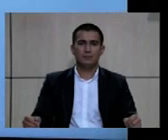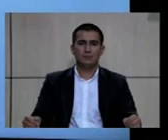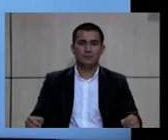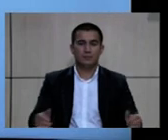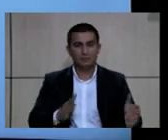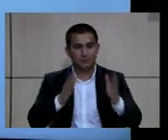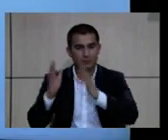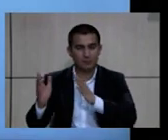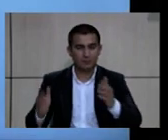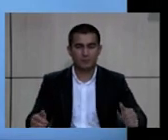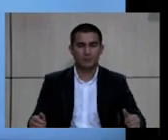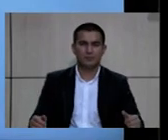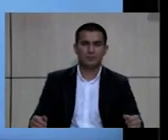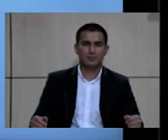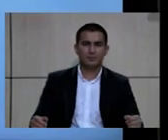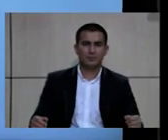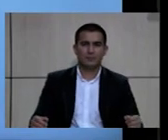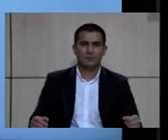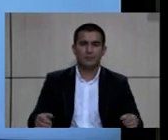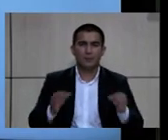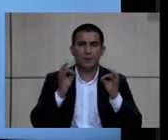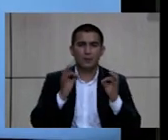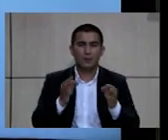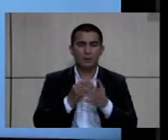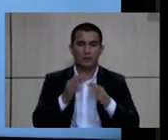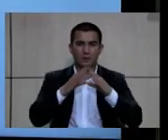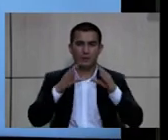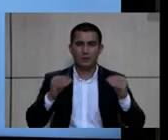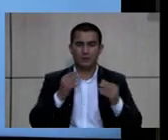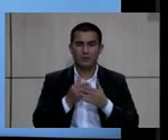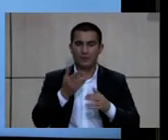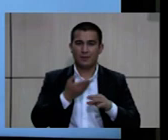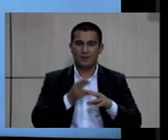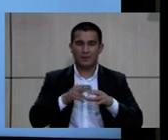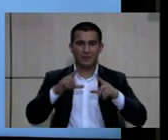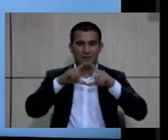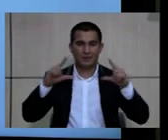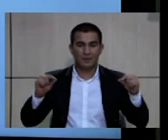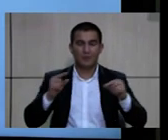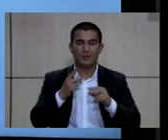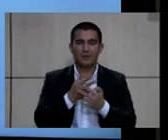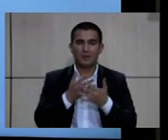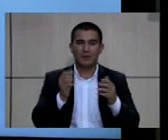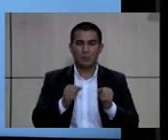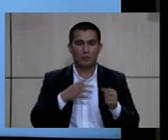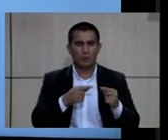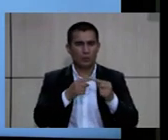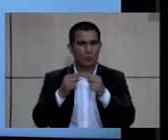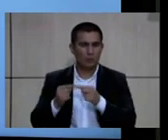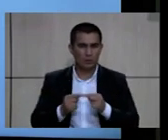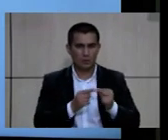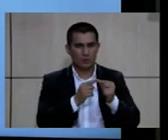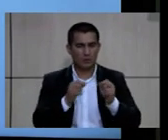Keyingi savolimizni o'qiyman. To'g'ri burchakli uchburchak katetlari teng bo'lsa,